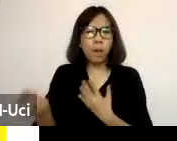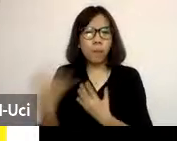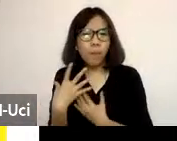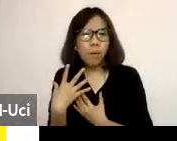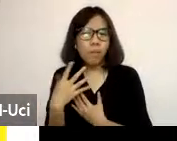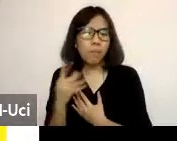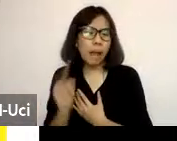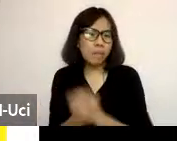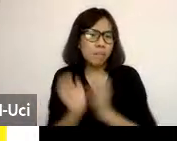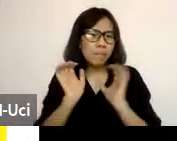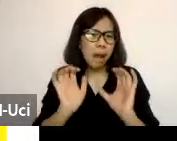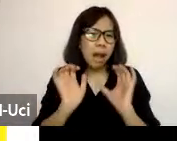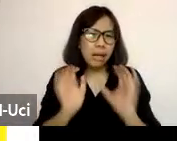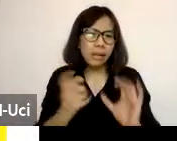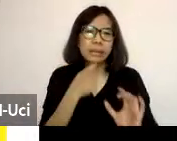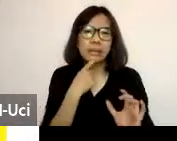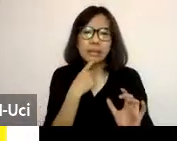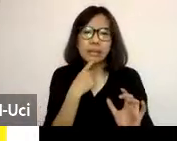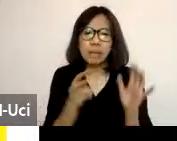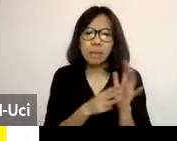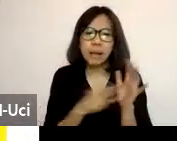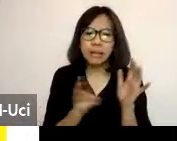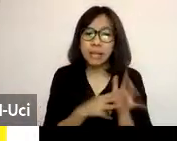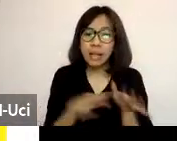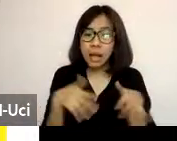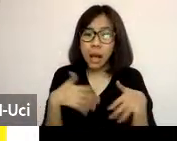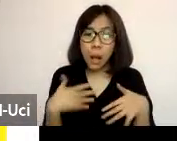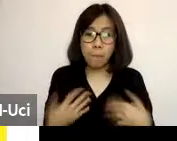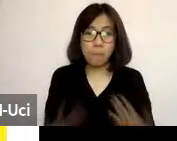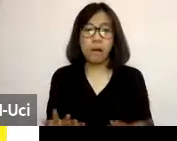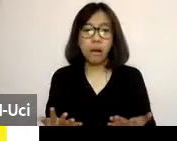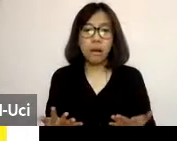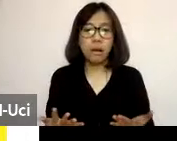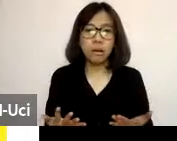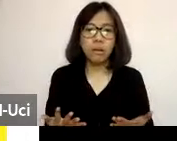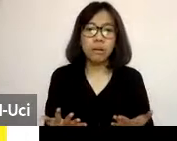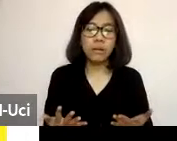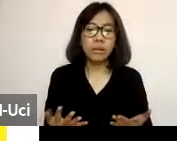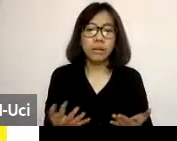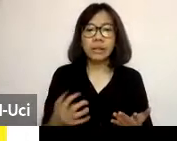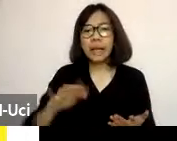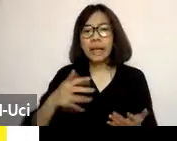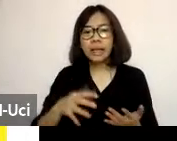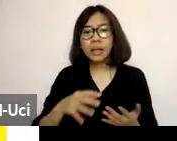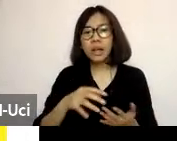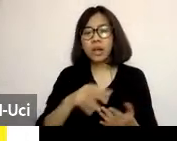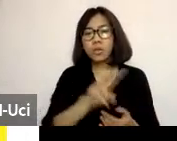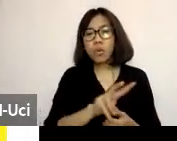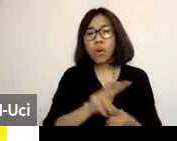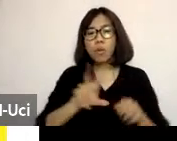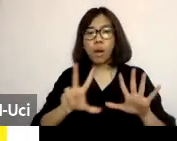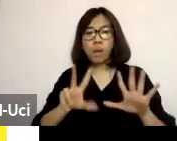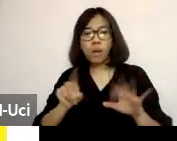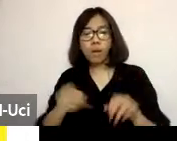belanja online yang paling pengaduan dan ini sekitar juga ekstrim ya bahwa 28,2 persen dari pengajuan yang kami terima